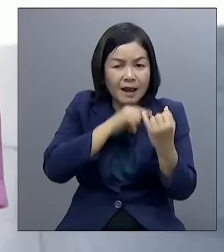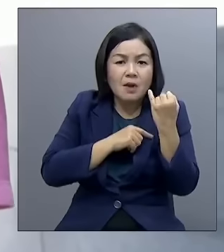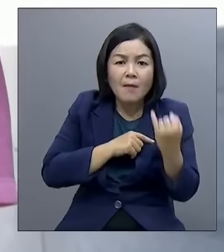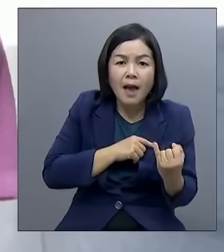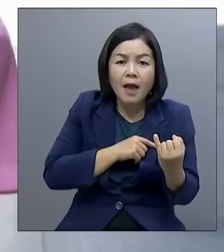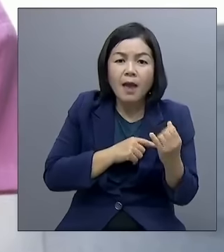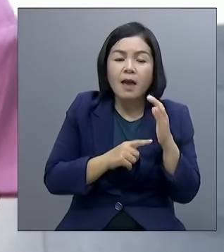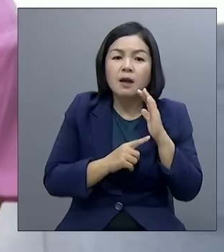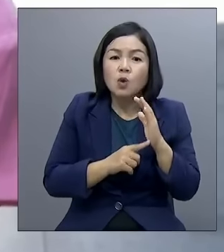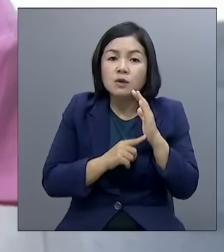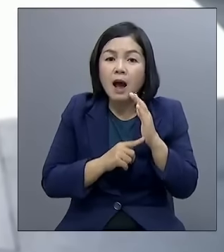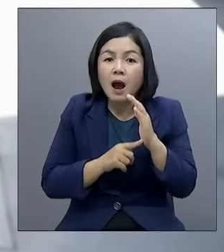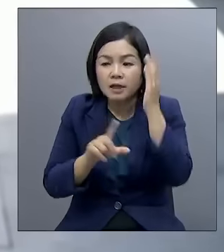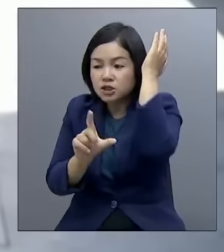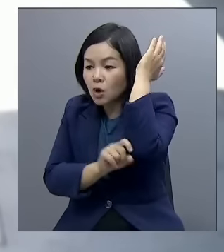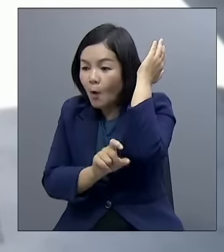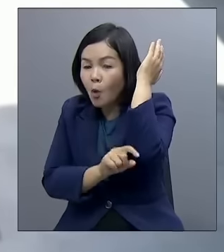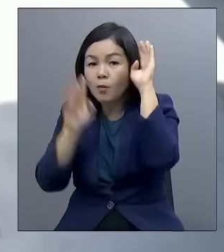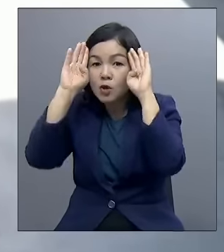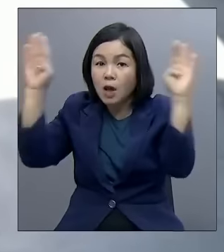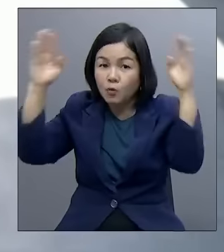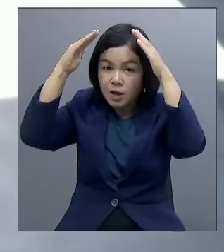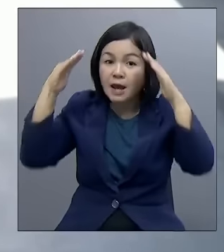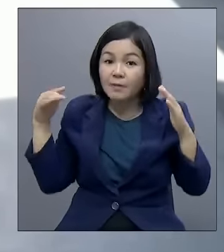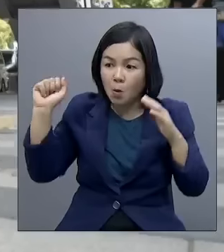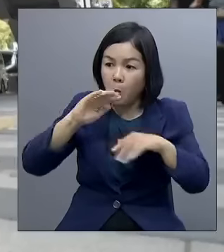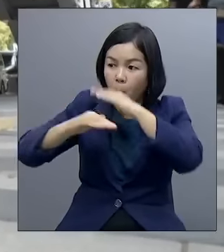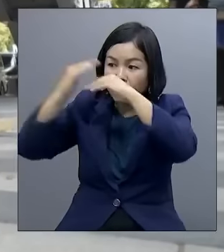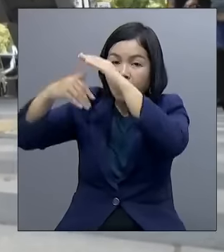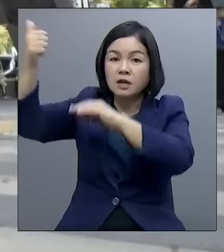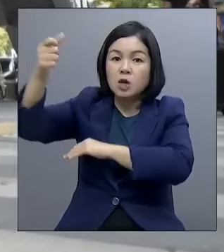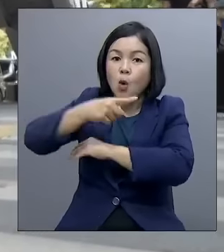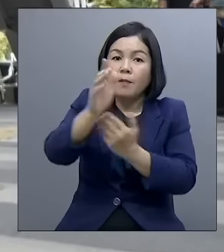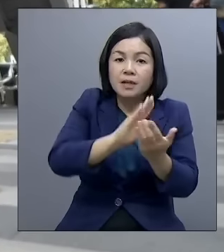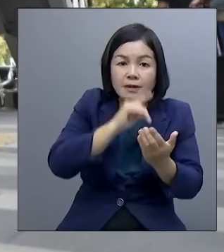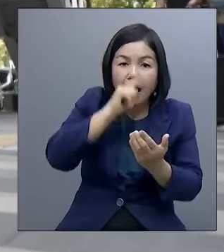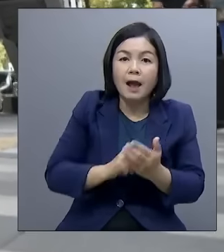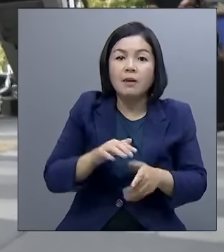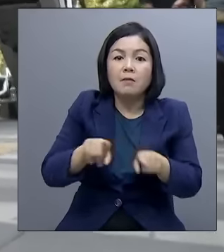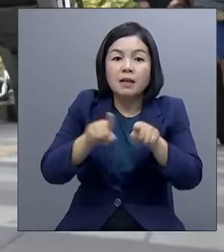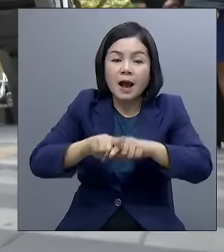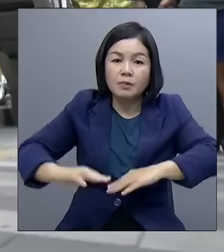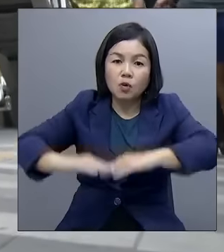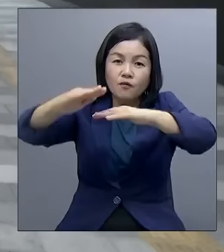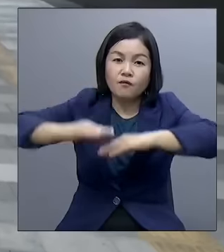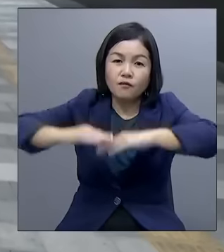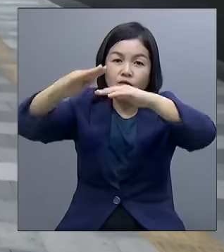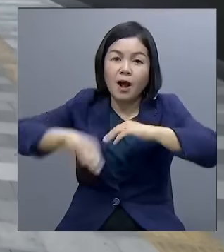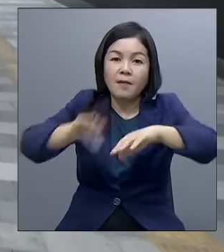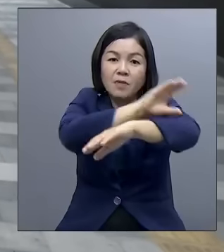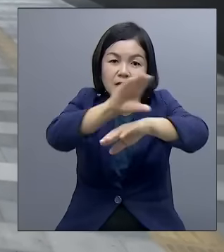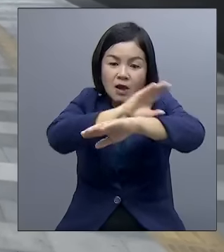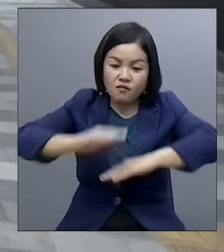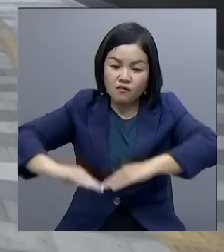กคุณอาจจะเคยไปสิงคโปร์หรือเวียดนามอะไรพวกนี้ก็ดีกว่าเรานะแล้วก็พวกกระไดเลื่อนอย่างพวก BTS ที่มีกระไ